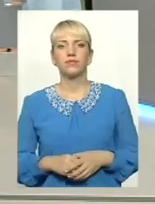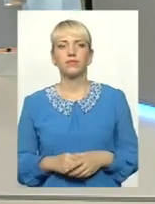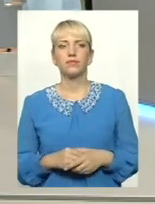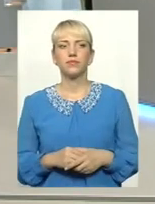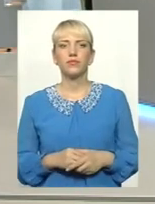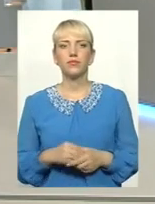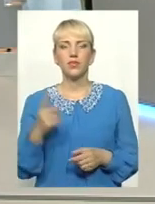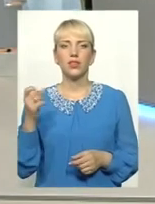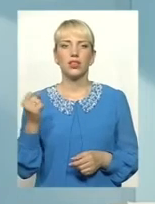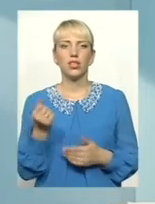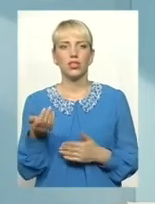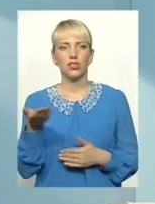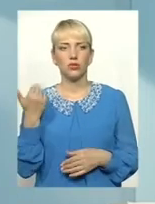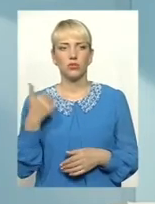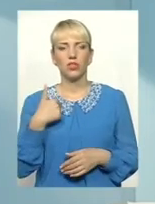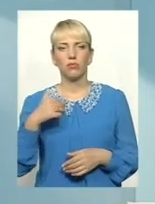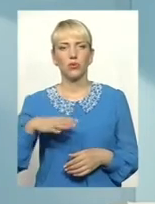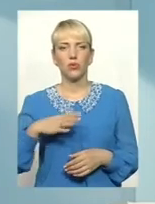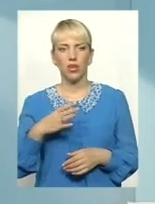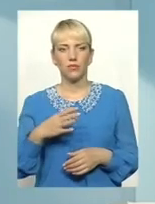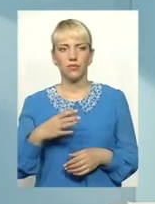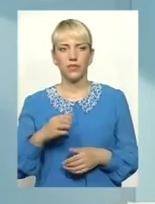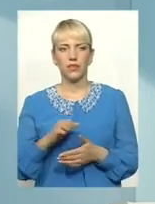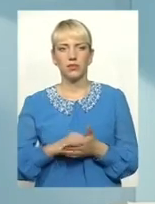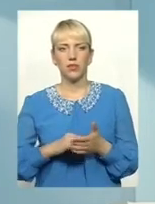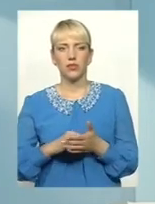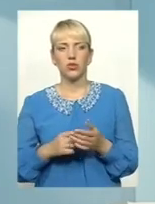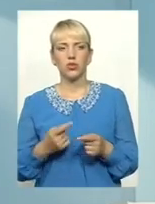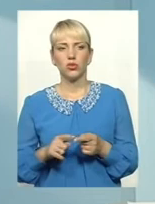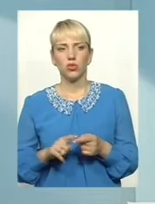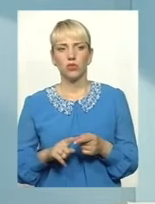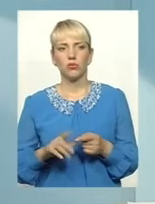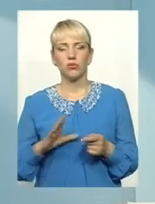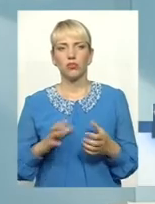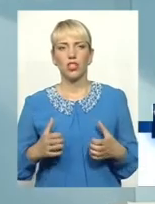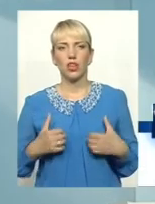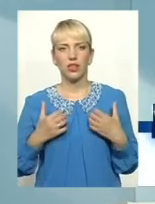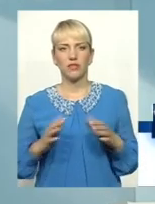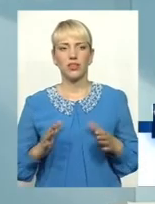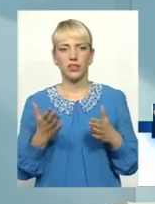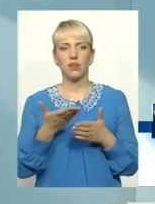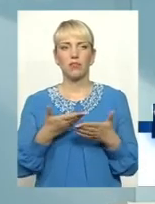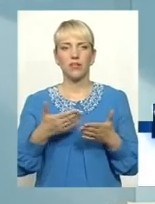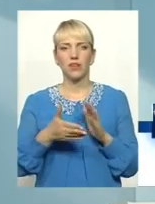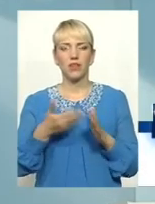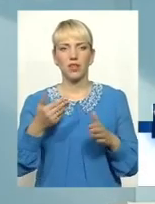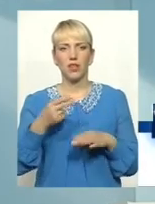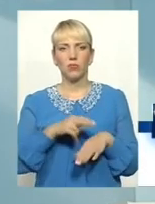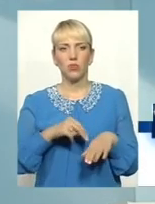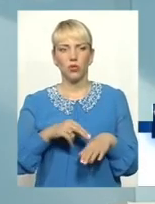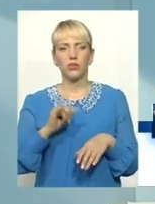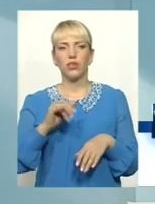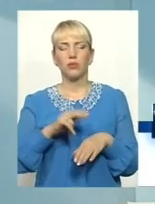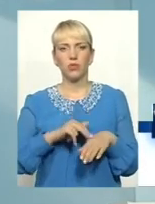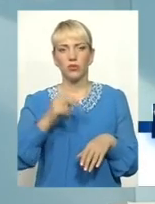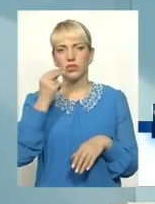буквально тиждень тому я була, знову ж таки, з приводу цього, тому що був жахливий інцидент, ми викликали поліцію, і, слава Богу, поліція нам